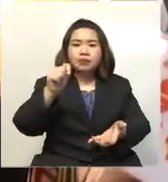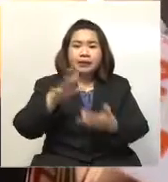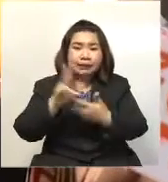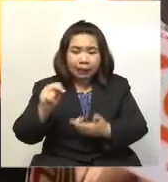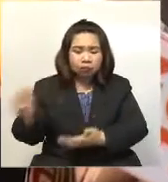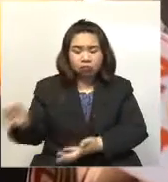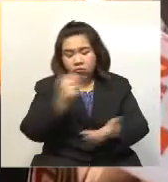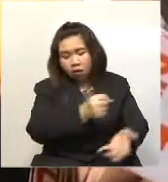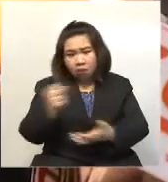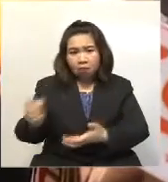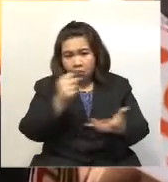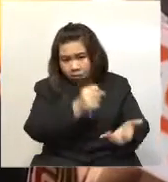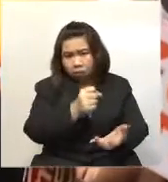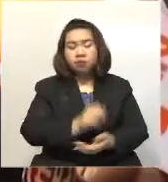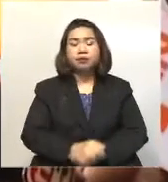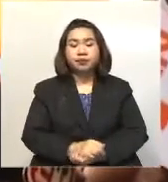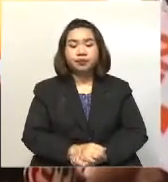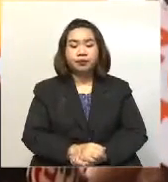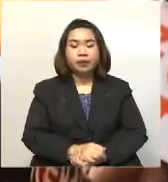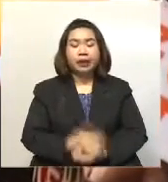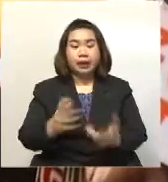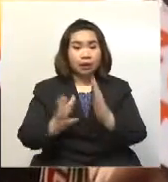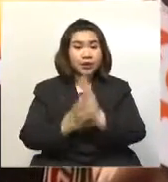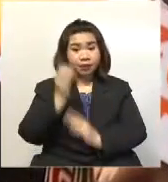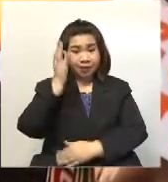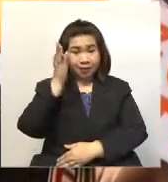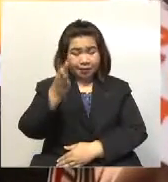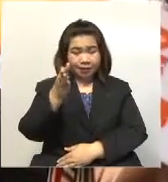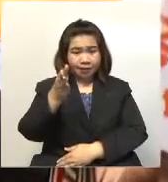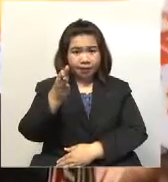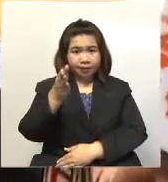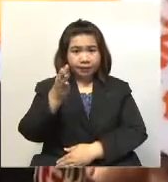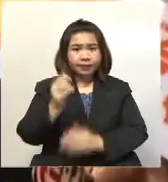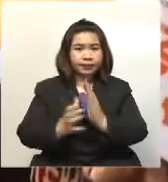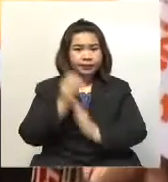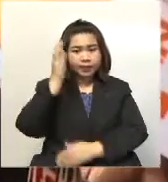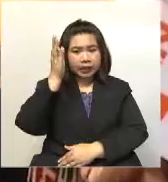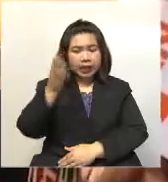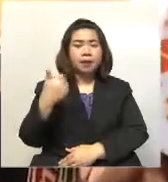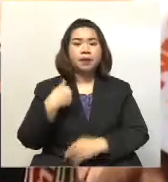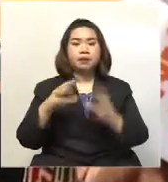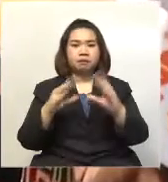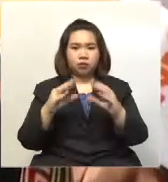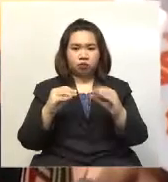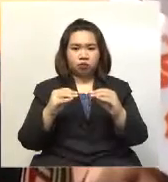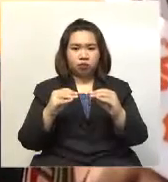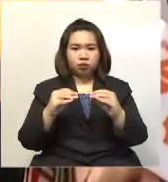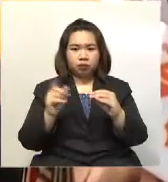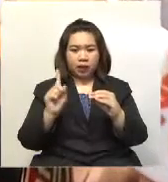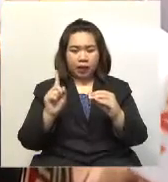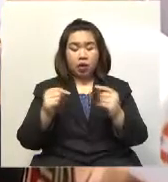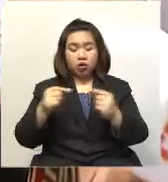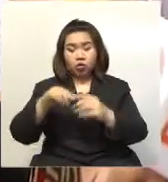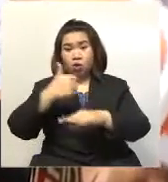ยใช้ไม่ได้นะครับในสัปดาห์ต่อไปเนี่ยนะครับจะได้ไปประชุมผู้ว่า